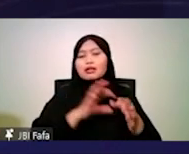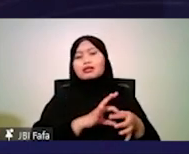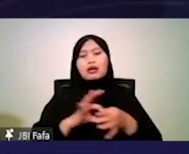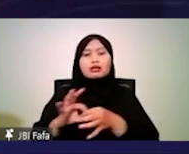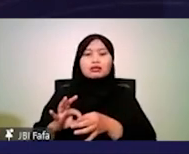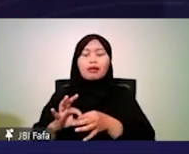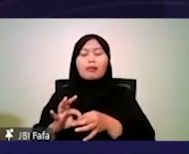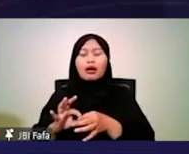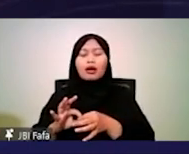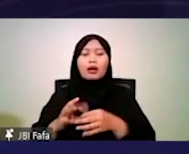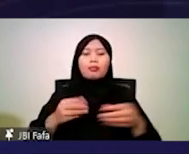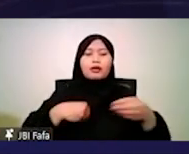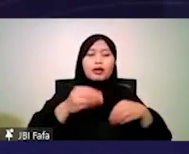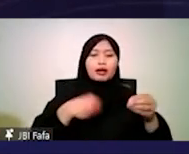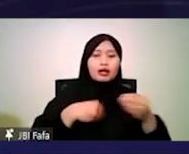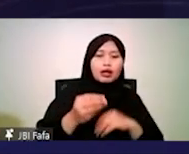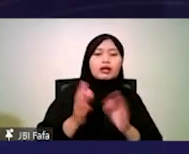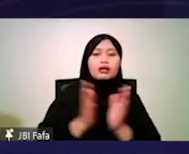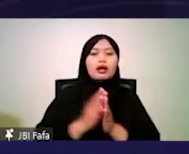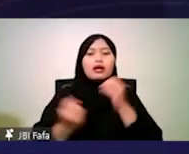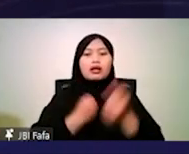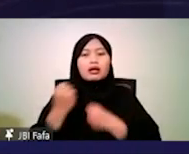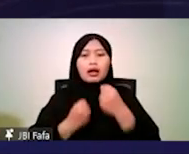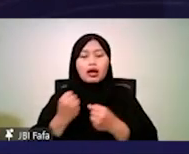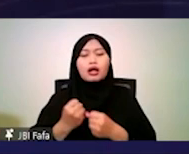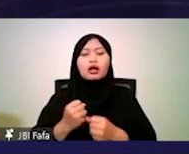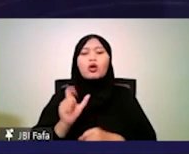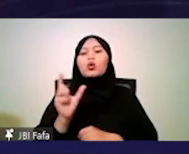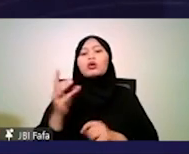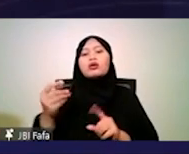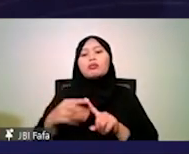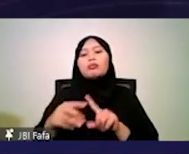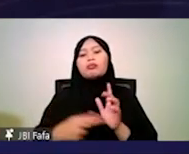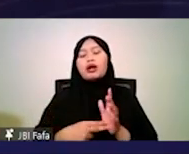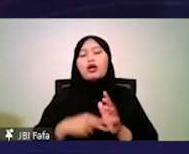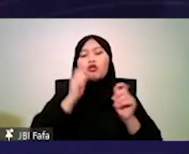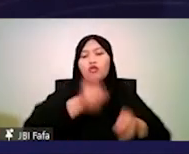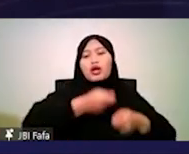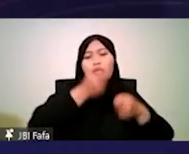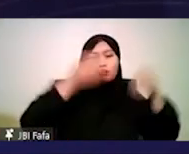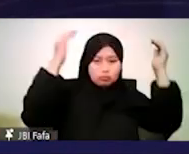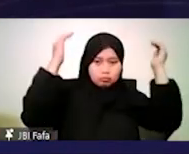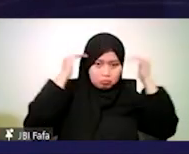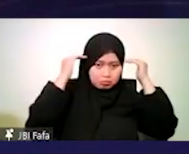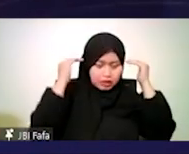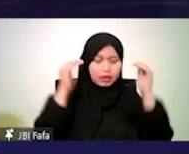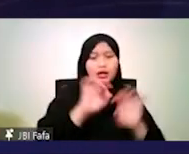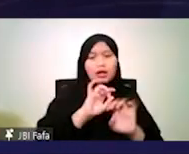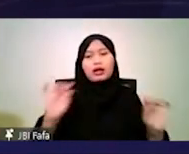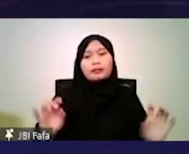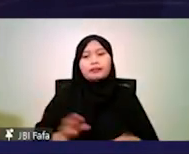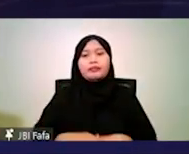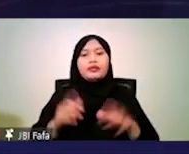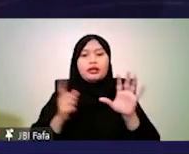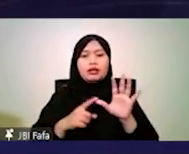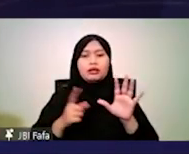daya juga gerakan and Urban farming maupun yang lain f05 juga jamu manis di